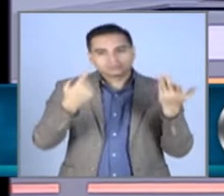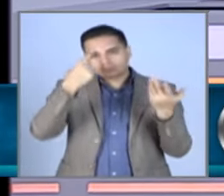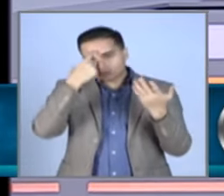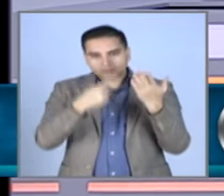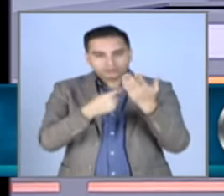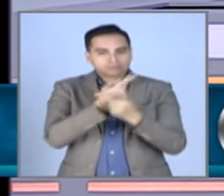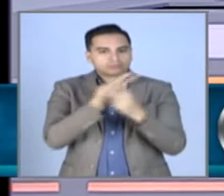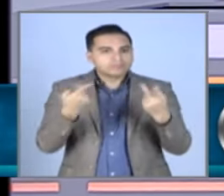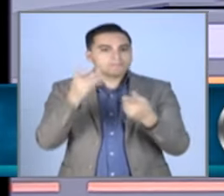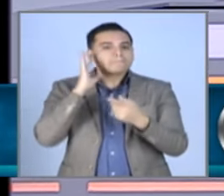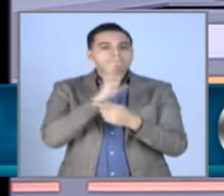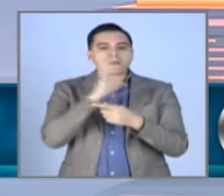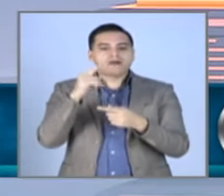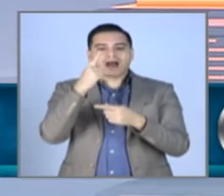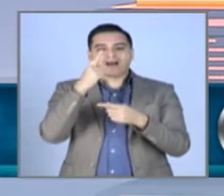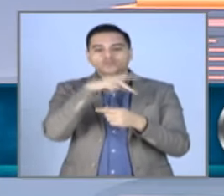1840 ميلاديا،